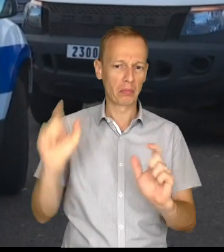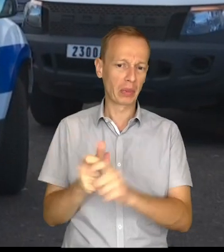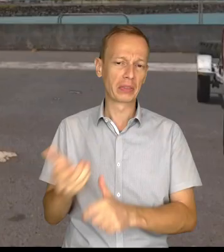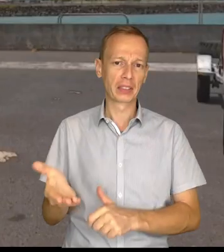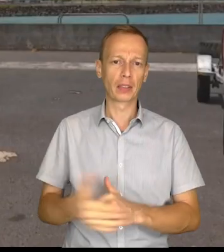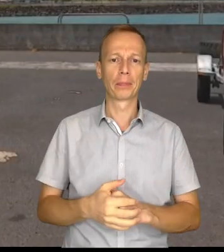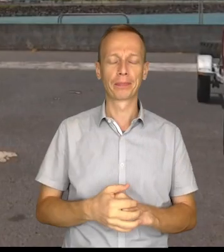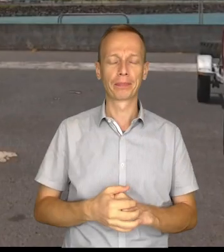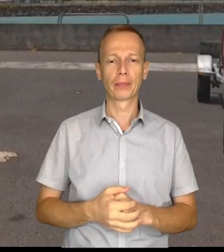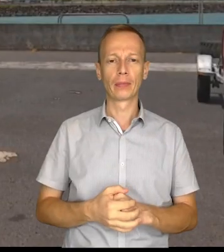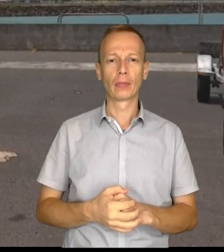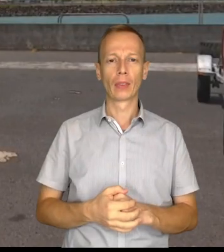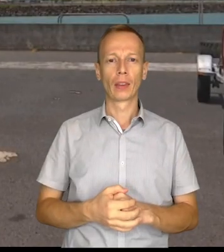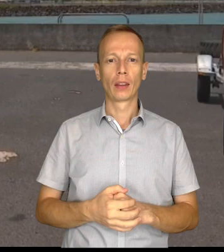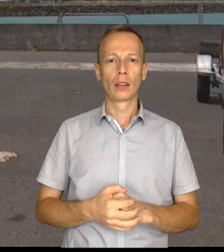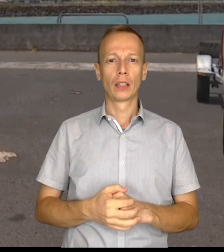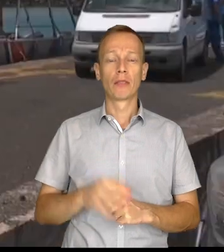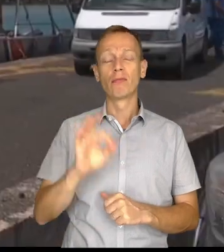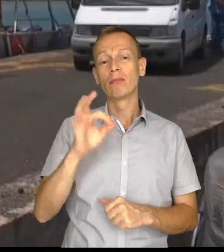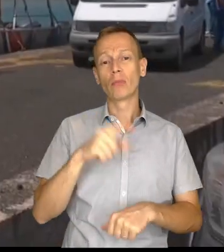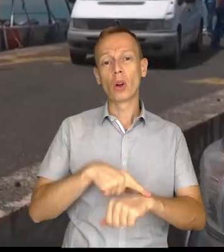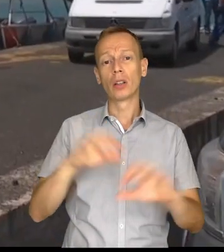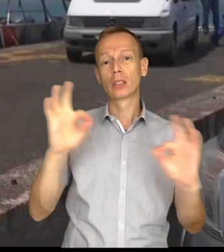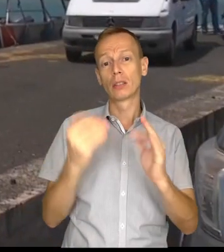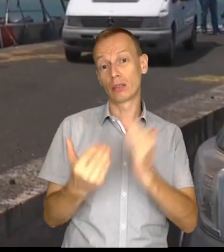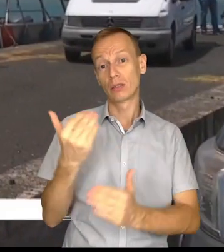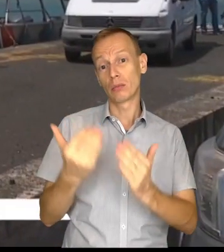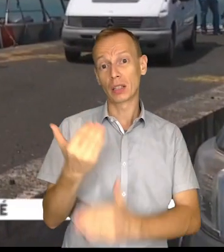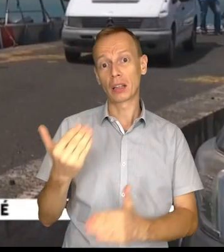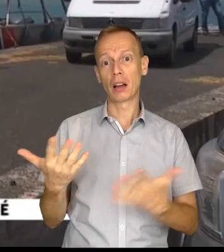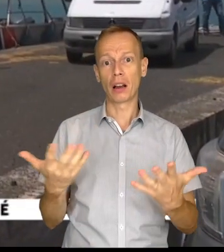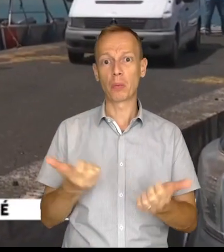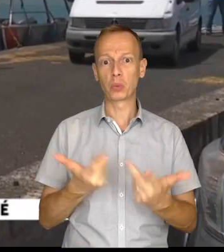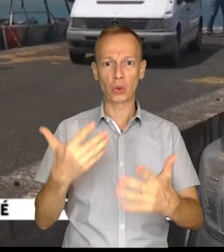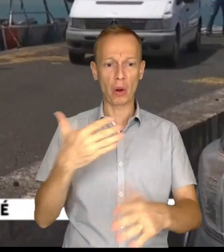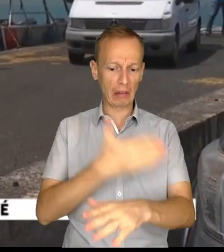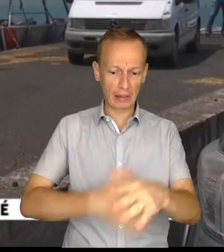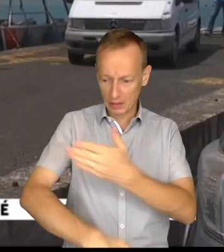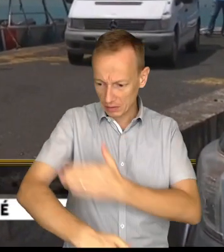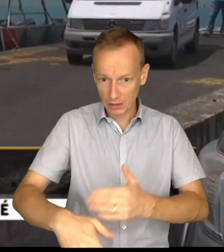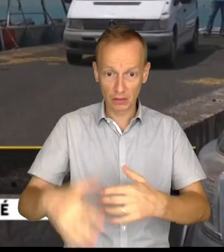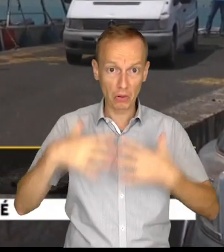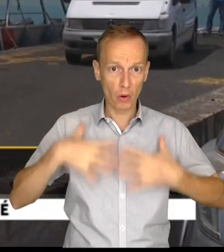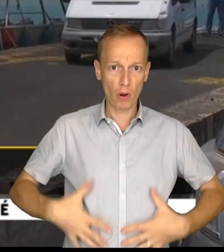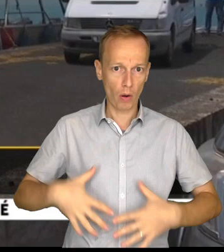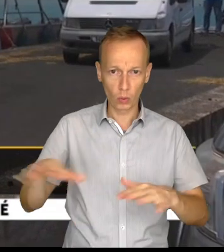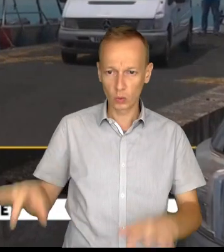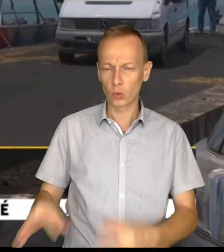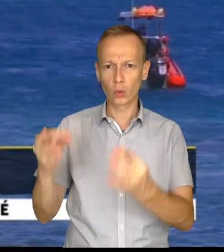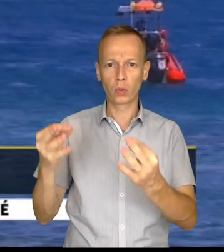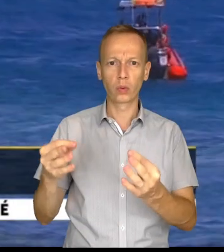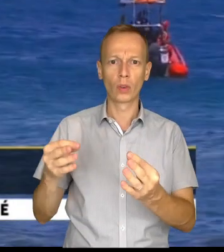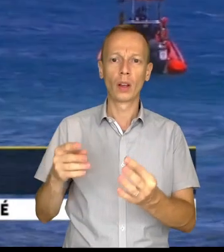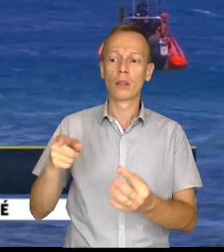était sur place. Oui, c'est aux alentours de 10 h ce matin que quelques morceaux du corps ont été retrouvés